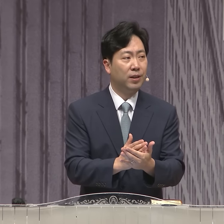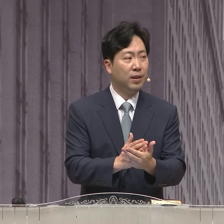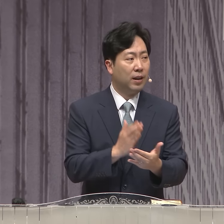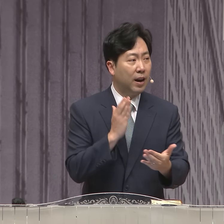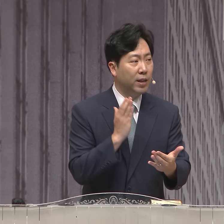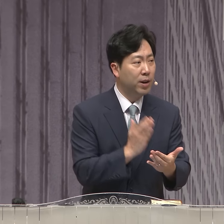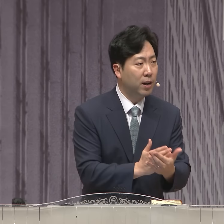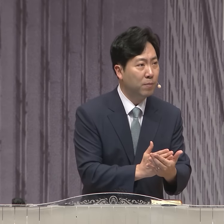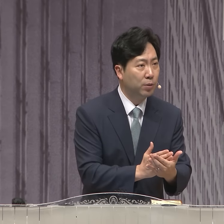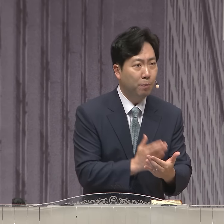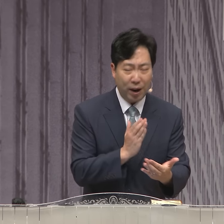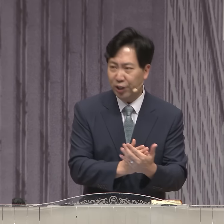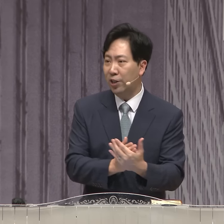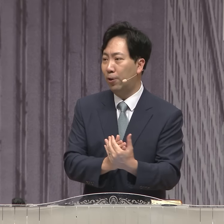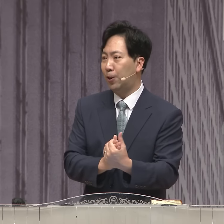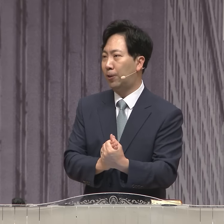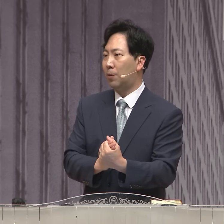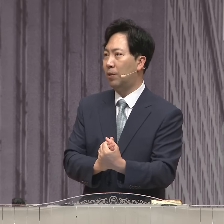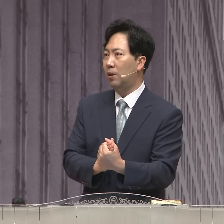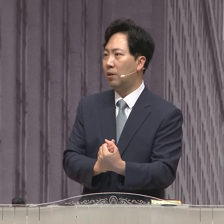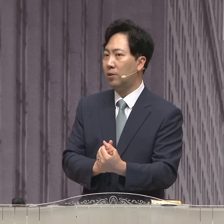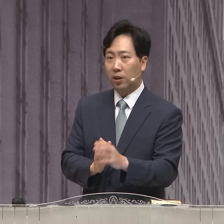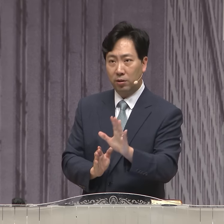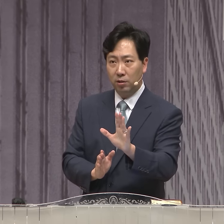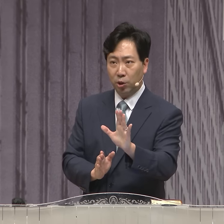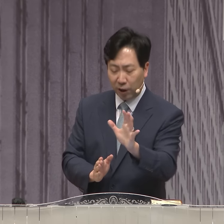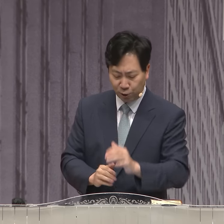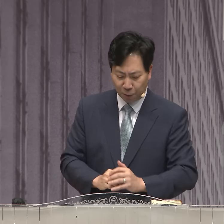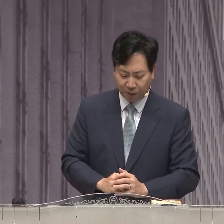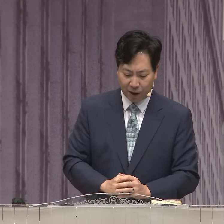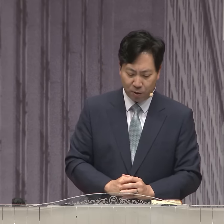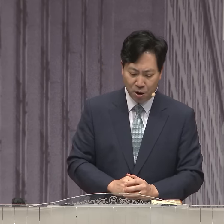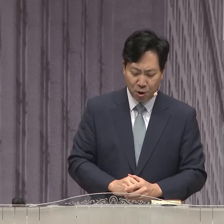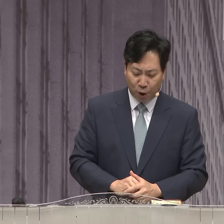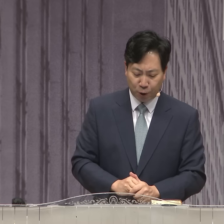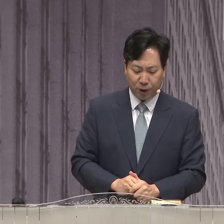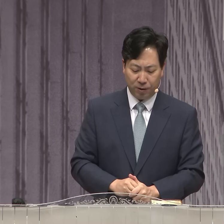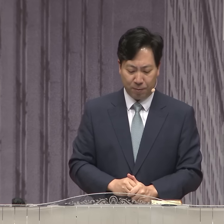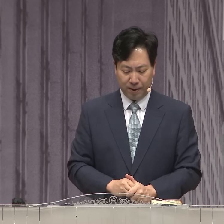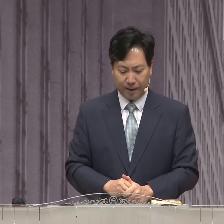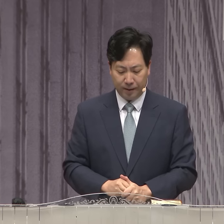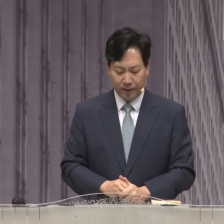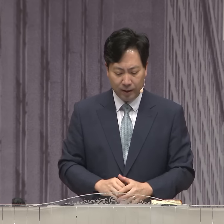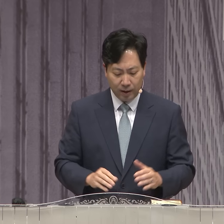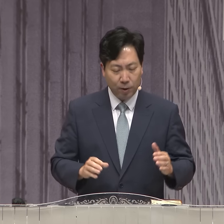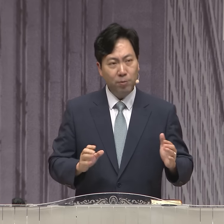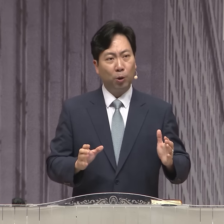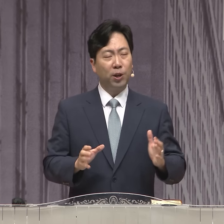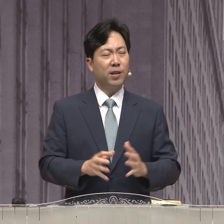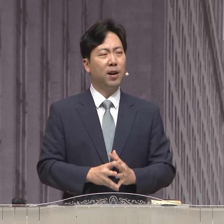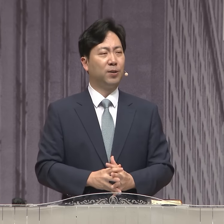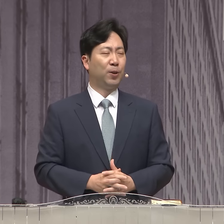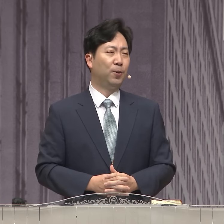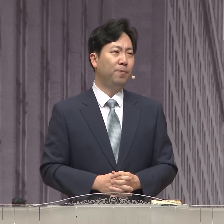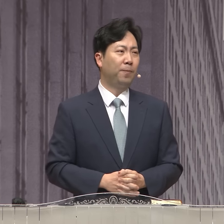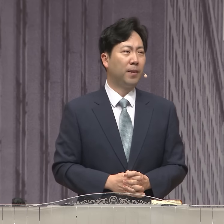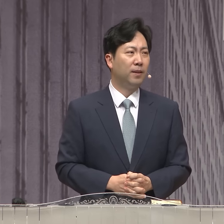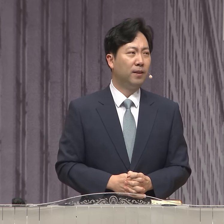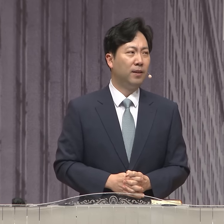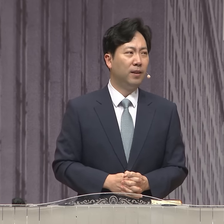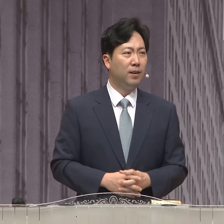것이다. 하나님을 향한 믿음을 배신하는 것이기 때문에 자기들은 절할 수 없다라고 거절하는 겁니다. 여러분 어떻게